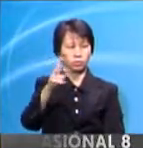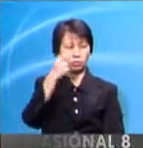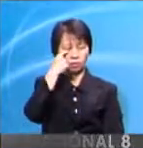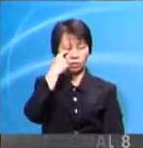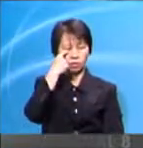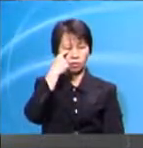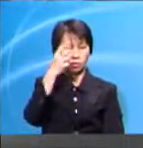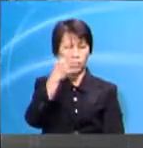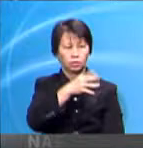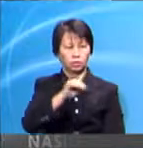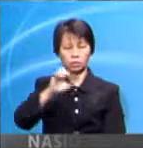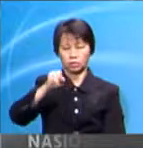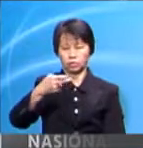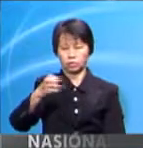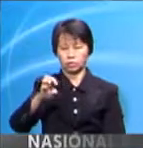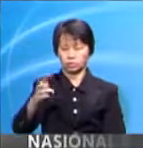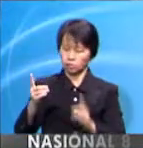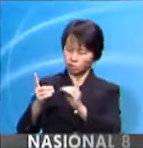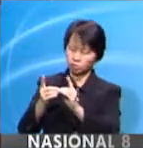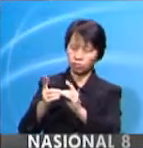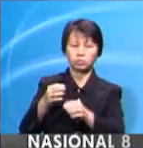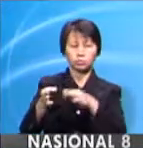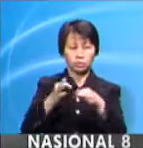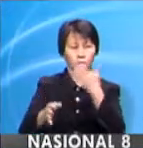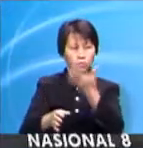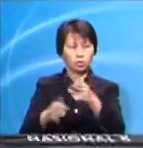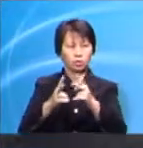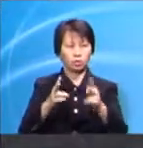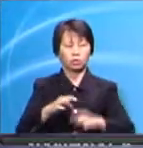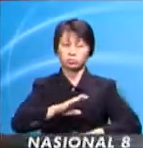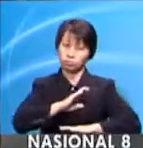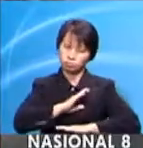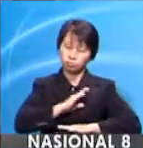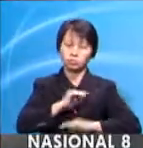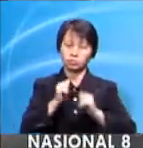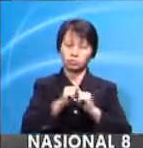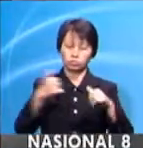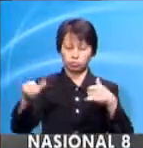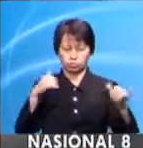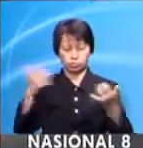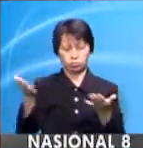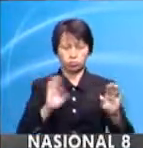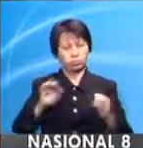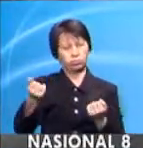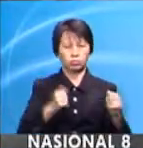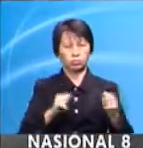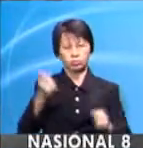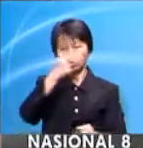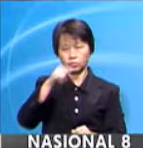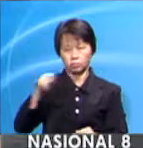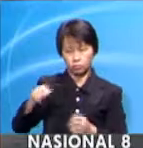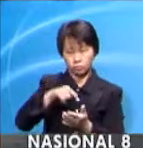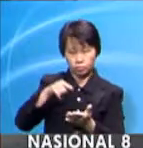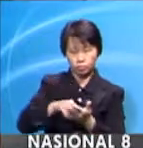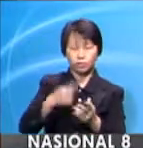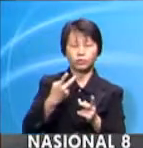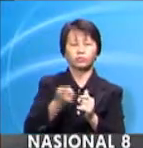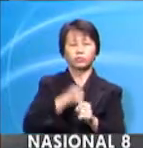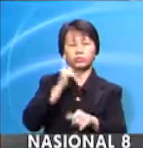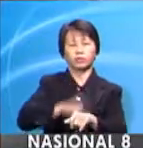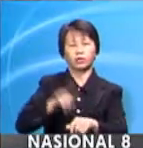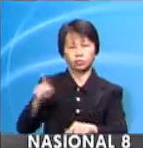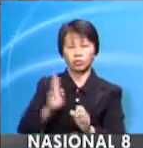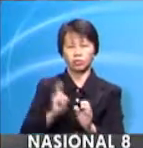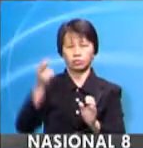mata. Shen Yi yang ditemui media menjelaskan beliau sangat berpuas hati dengan persembahan hari ini kerana ini adalah kali pertama